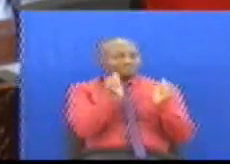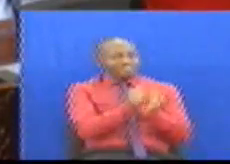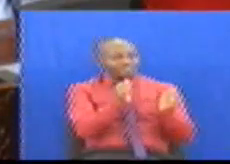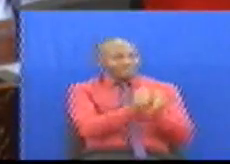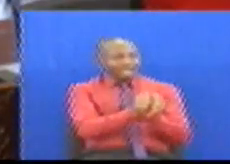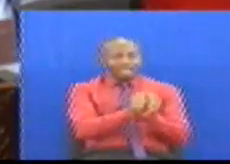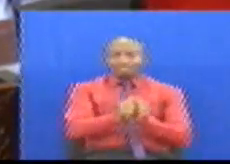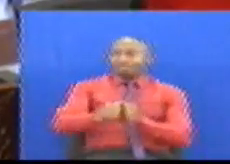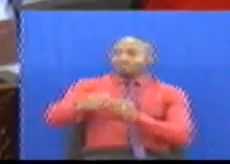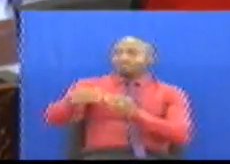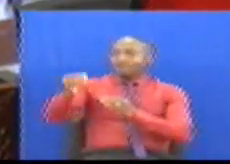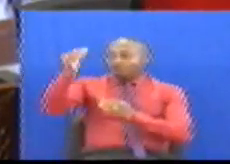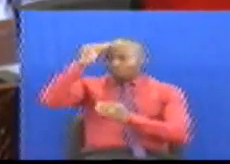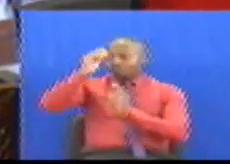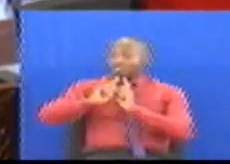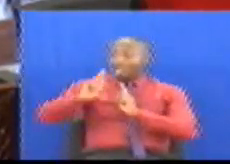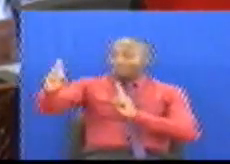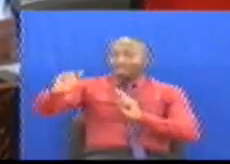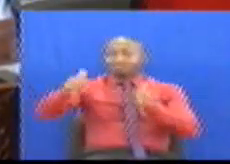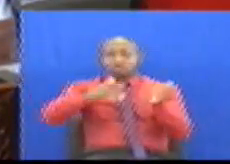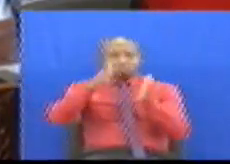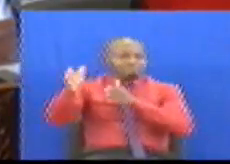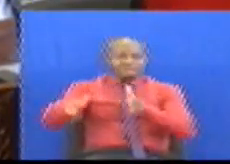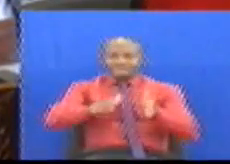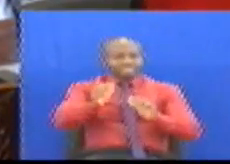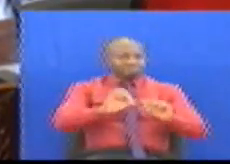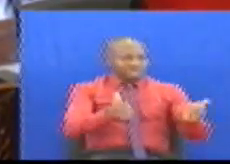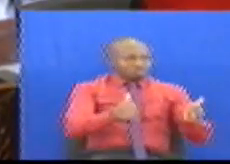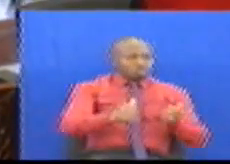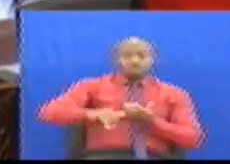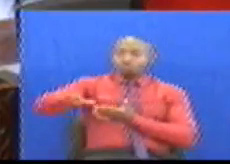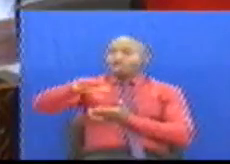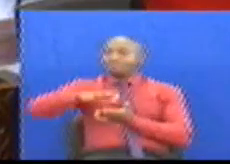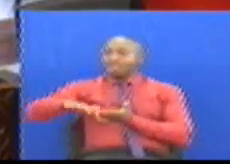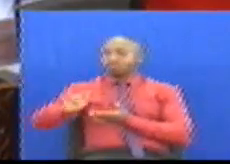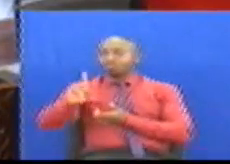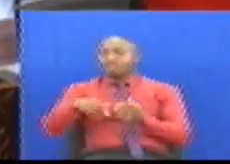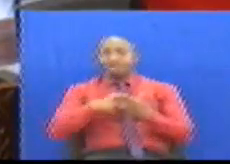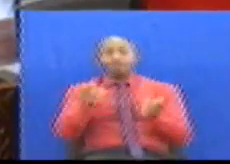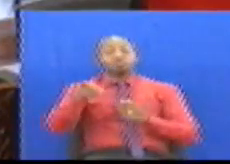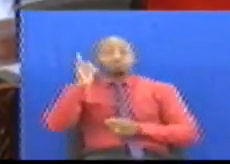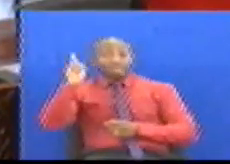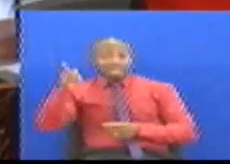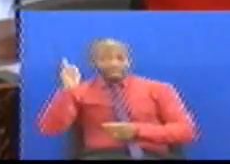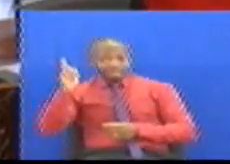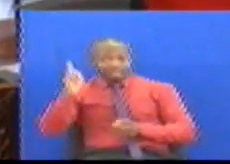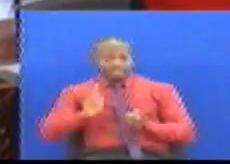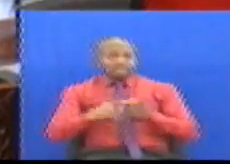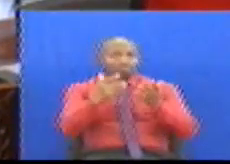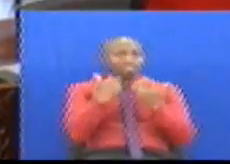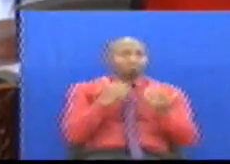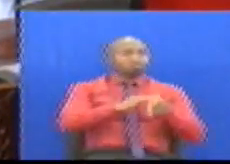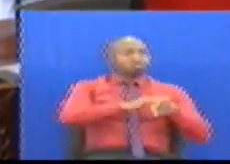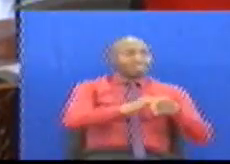za distance learning pia tukijiandaa nazo. Swala zima kwa maeneo ambayo hayana umeme, kwa sababu